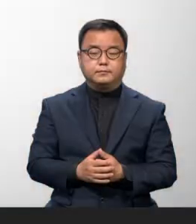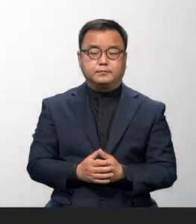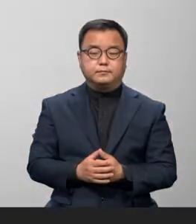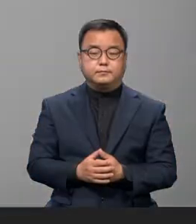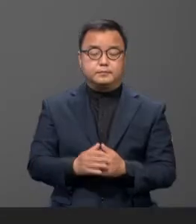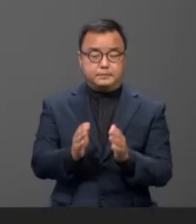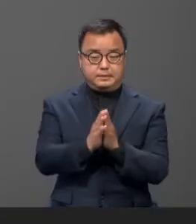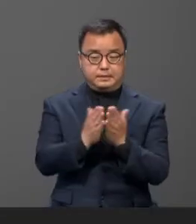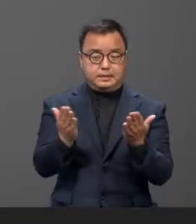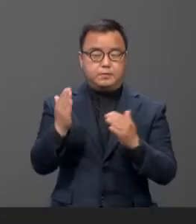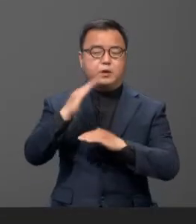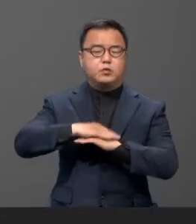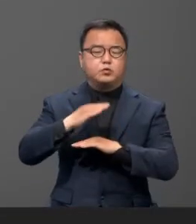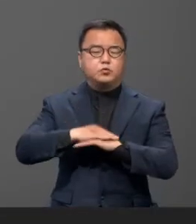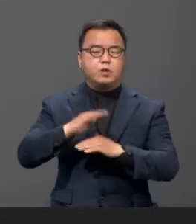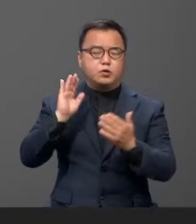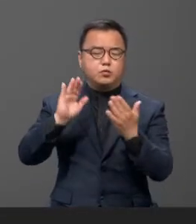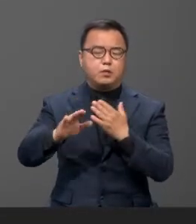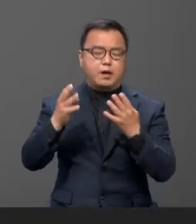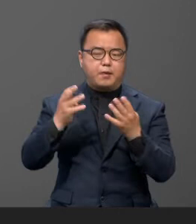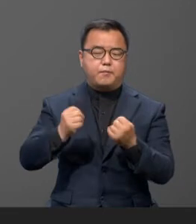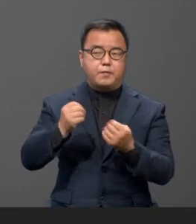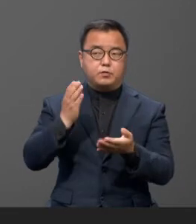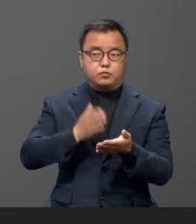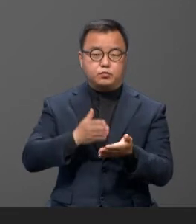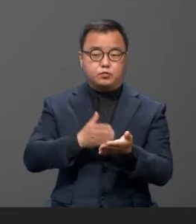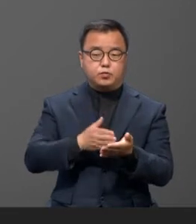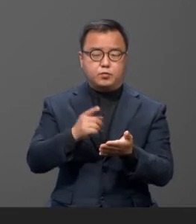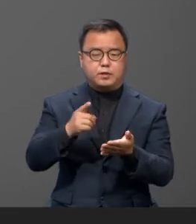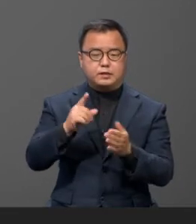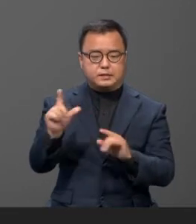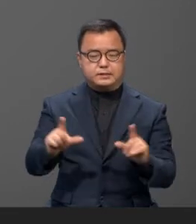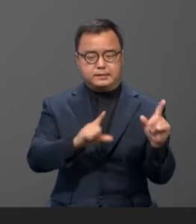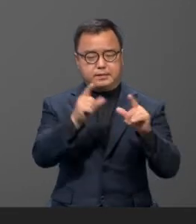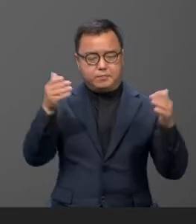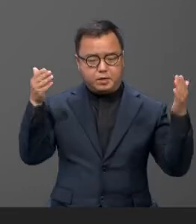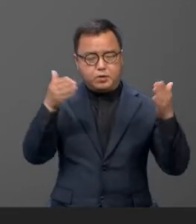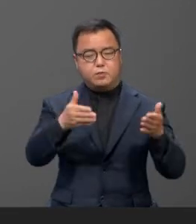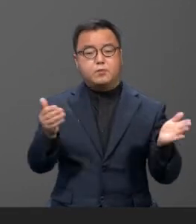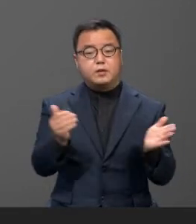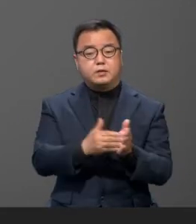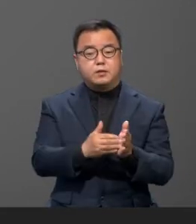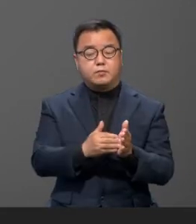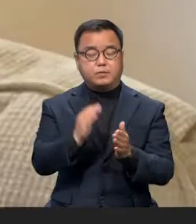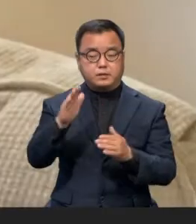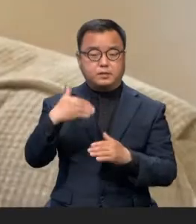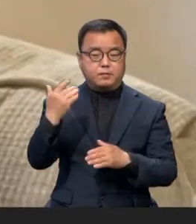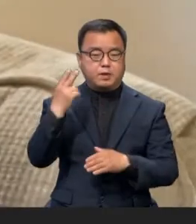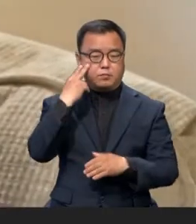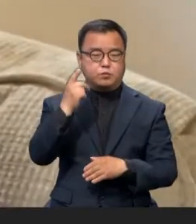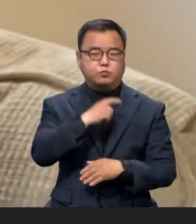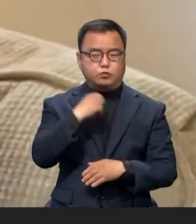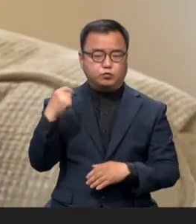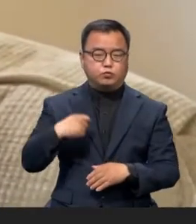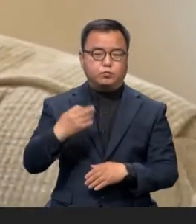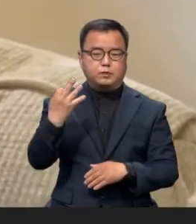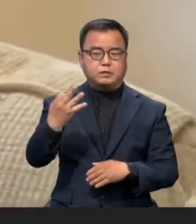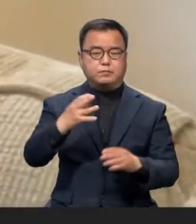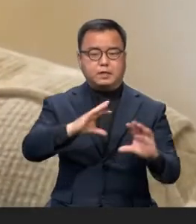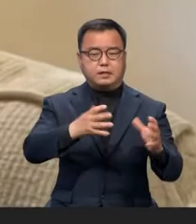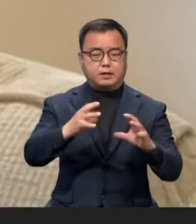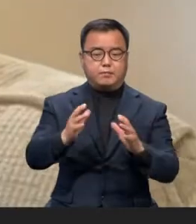책이 출간된 후 수많은 언론에서 그의 일상을 조명했고 출간과 동시에 미국, 중국 등 14개국에